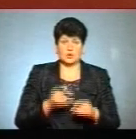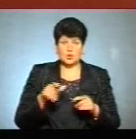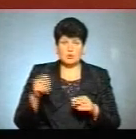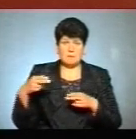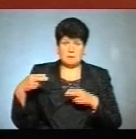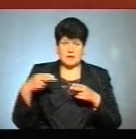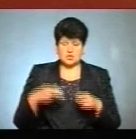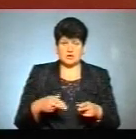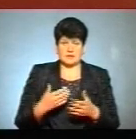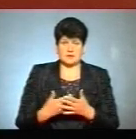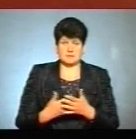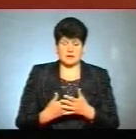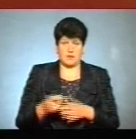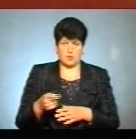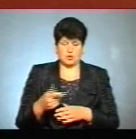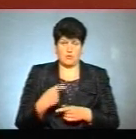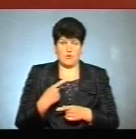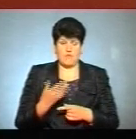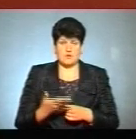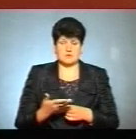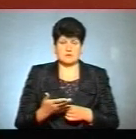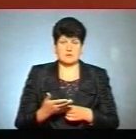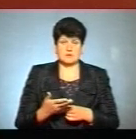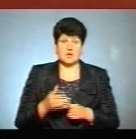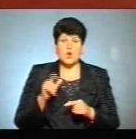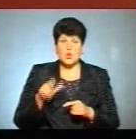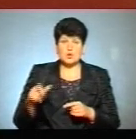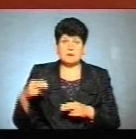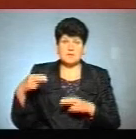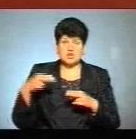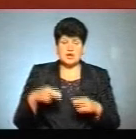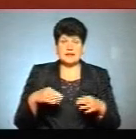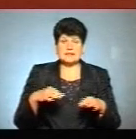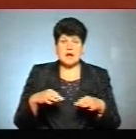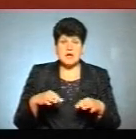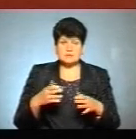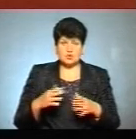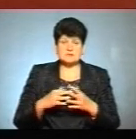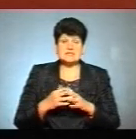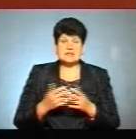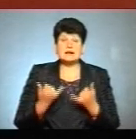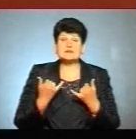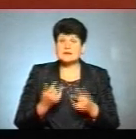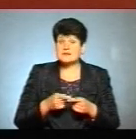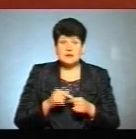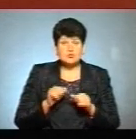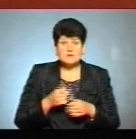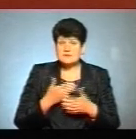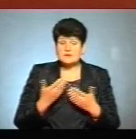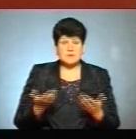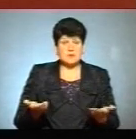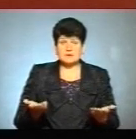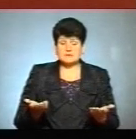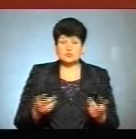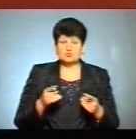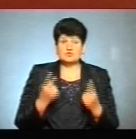приїжджали навіть, ну, ми говоримо про Тернопіль, так? Про Тернопільську область. Люди приїжджали громадським транспортом з сіл. Зараз цієї можливості вони не мають.